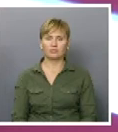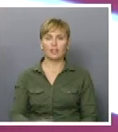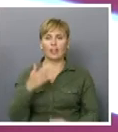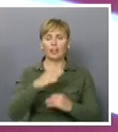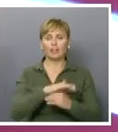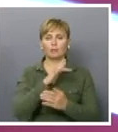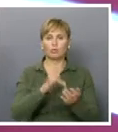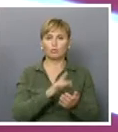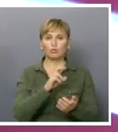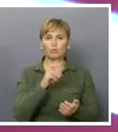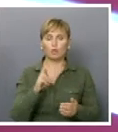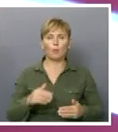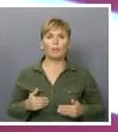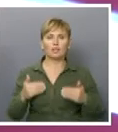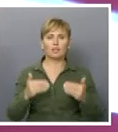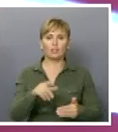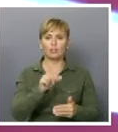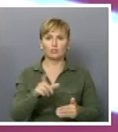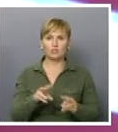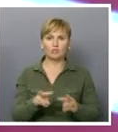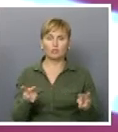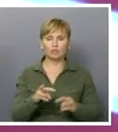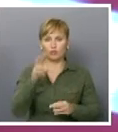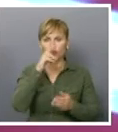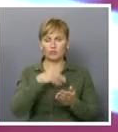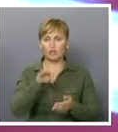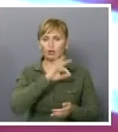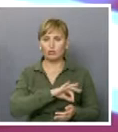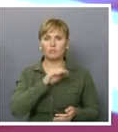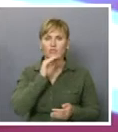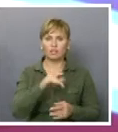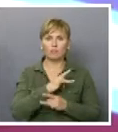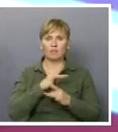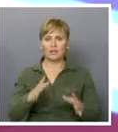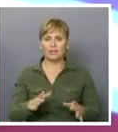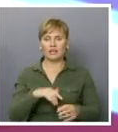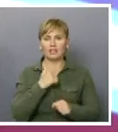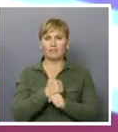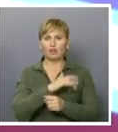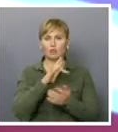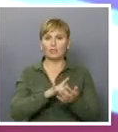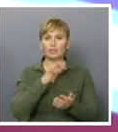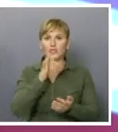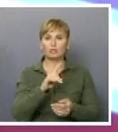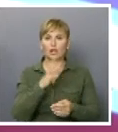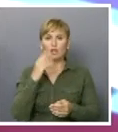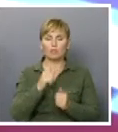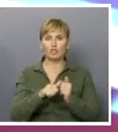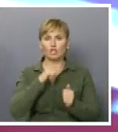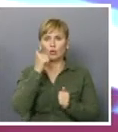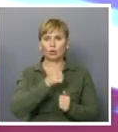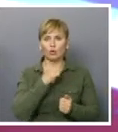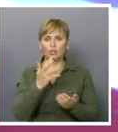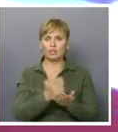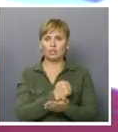Аким города Баужан Байбек поздравил сотрудников департамента госдоходов с профессиональным праздником. Глава города отметил, что Алматы ежегодно лидирует